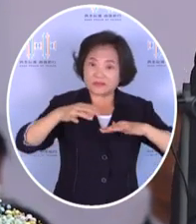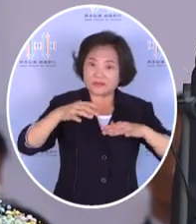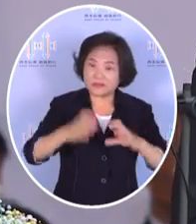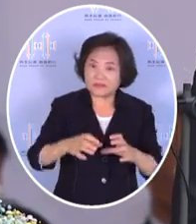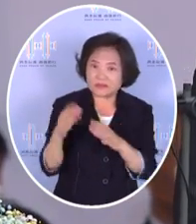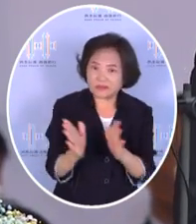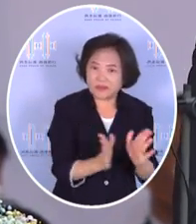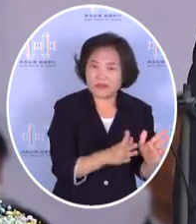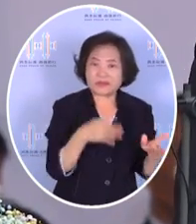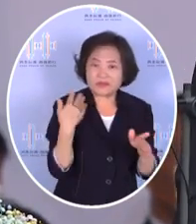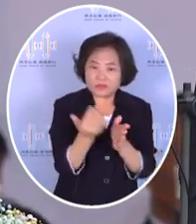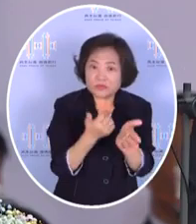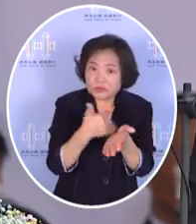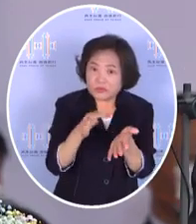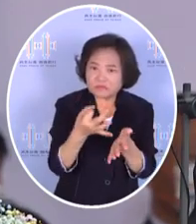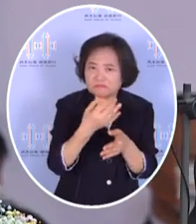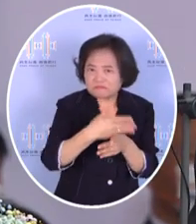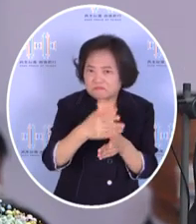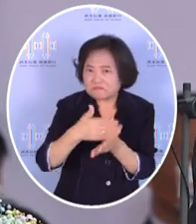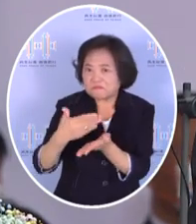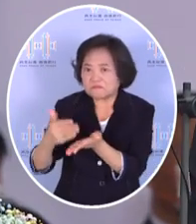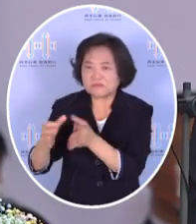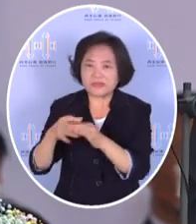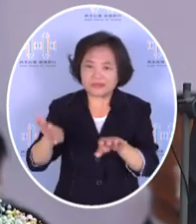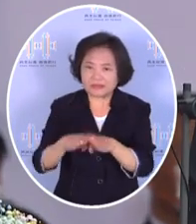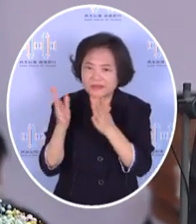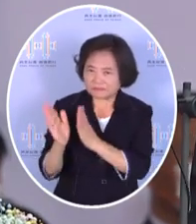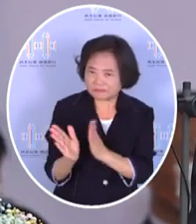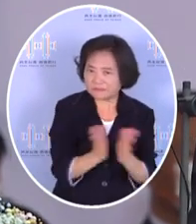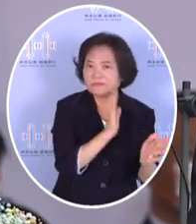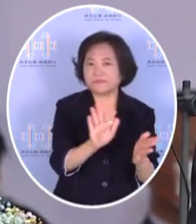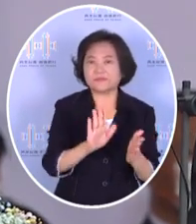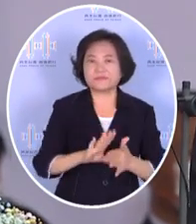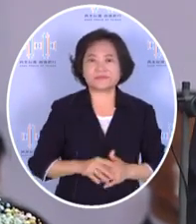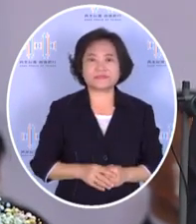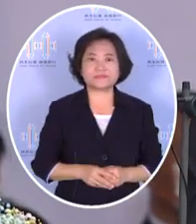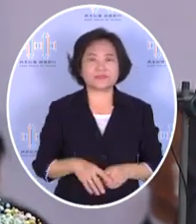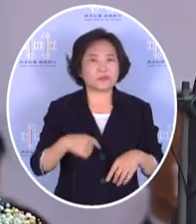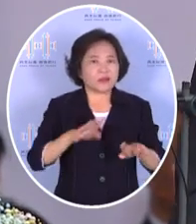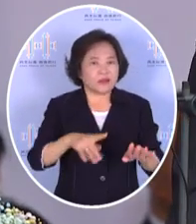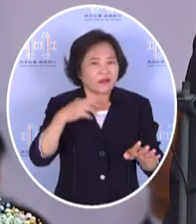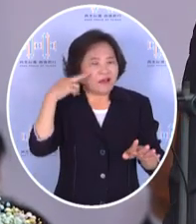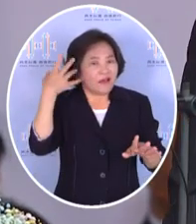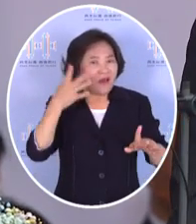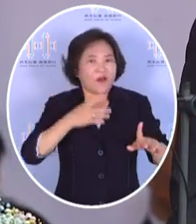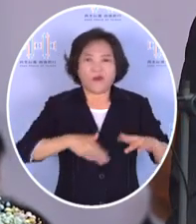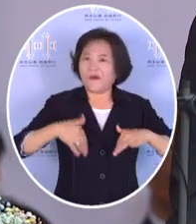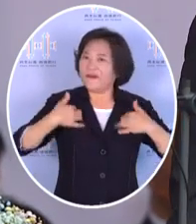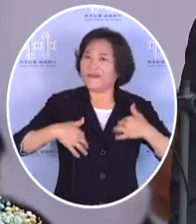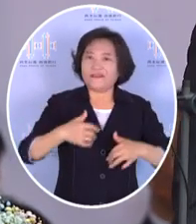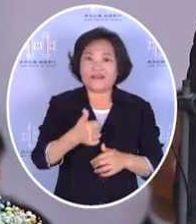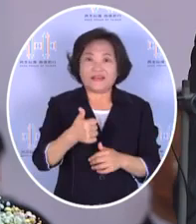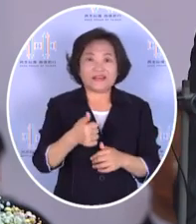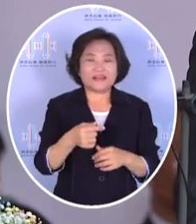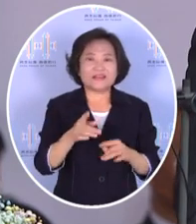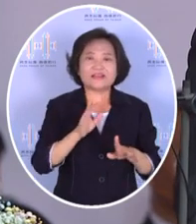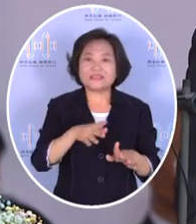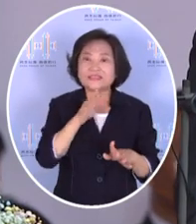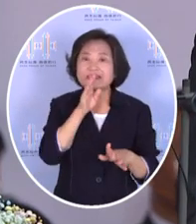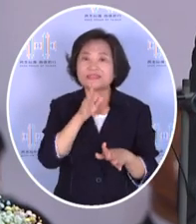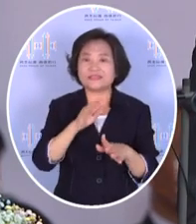经分期编列特别预算加速进行当中。最让我们感到振奋的是，是国